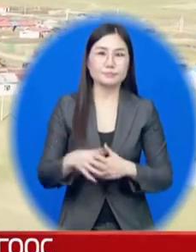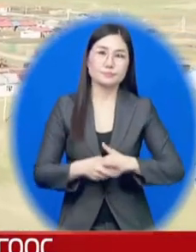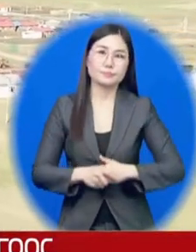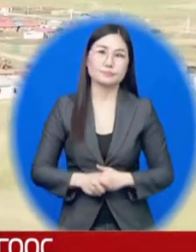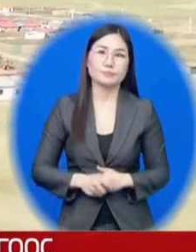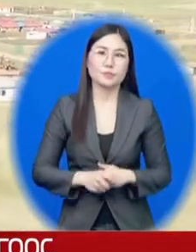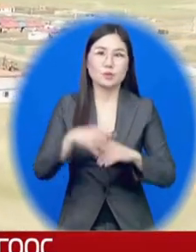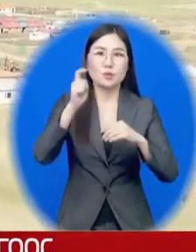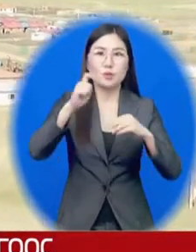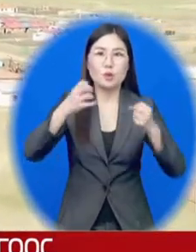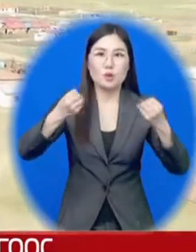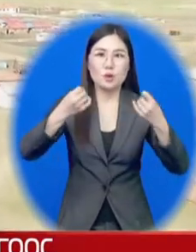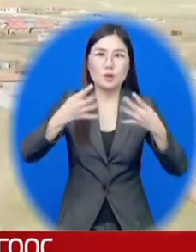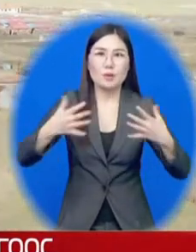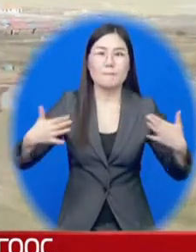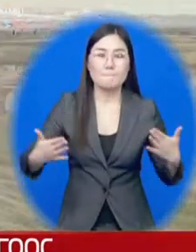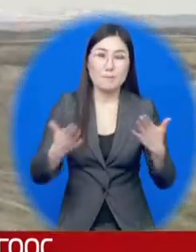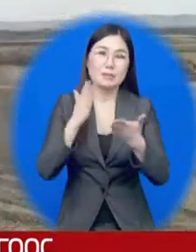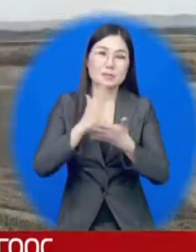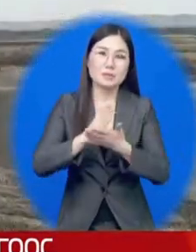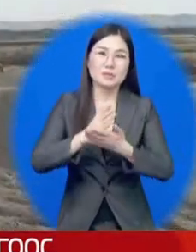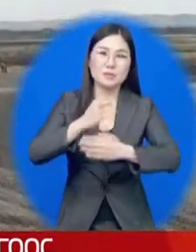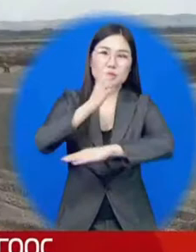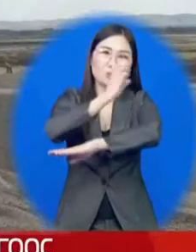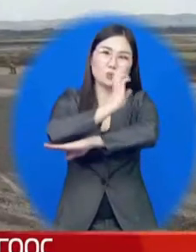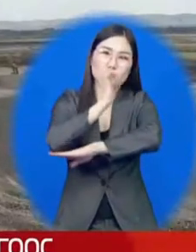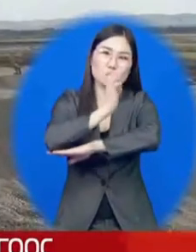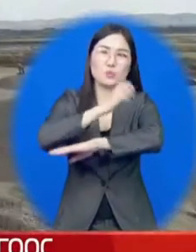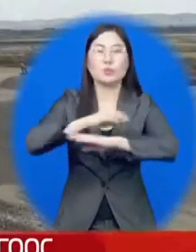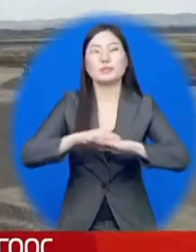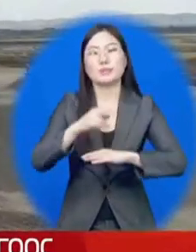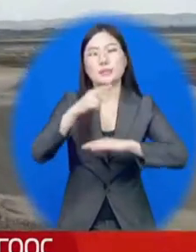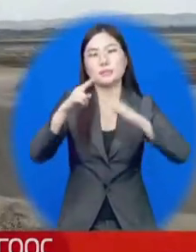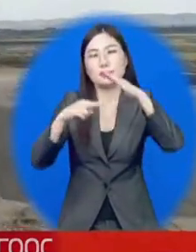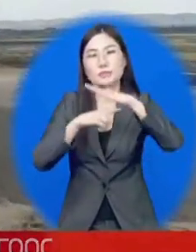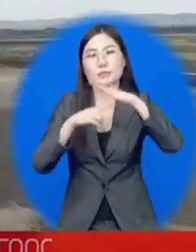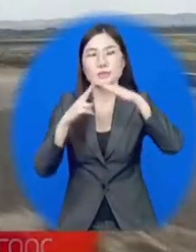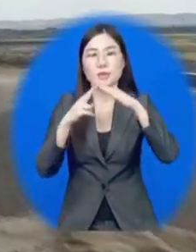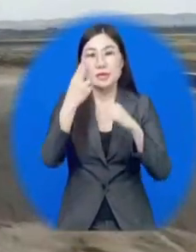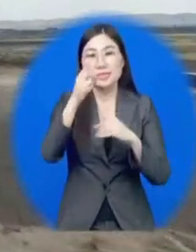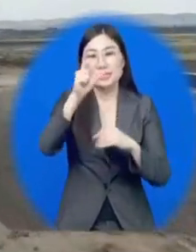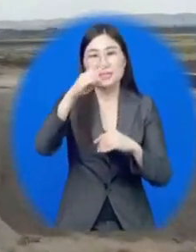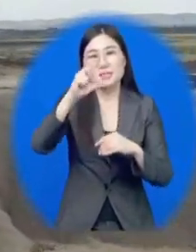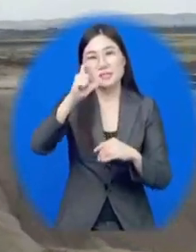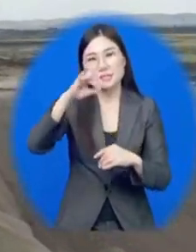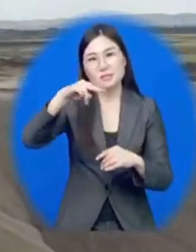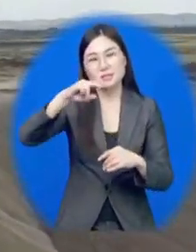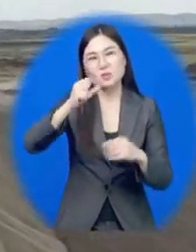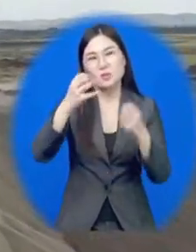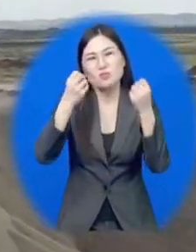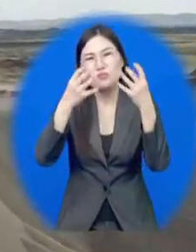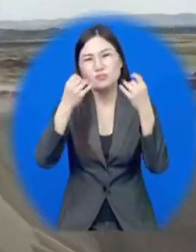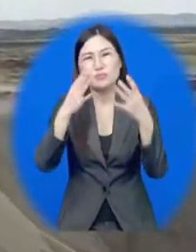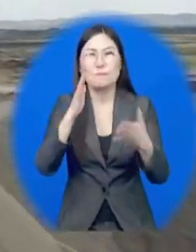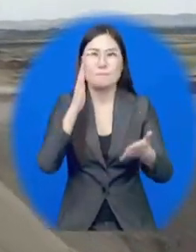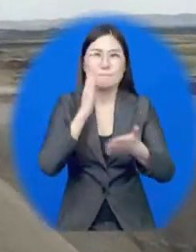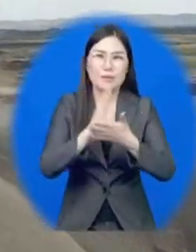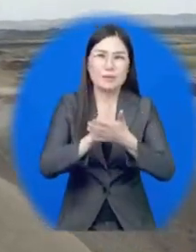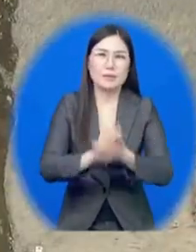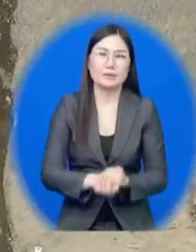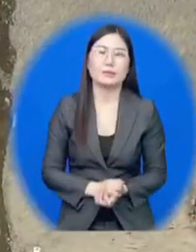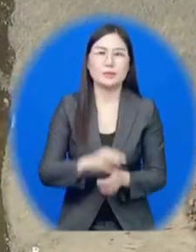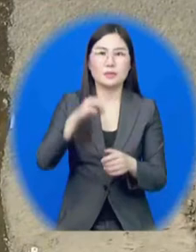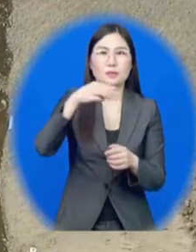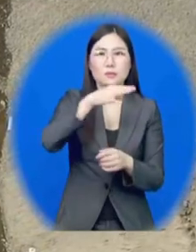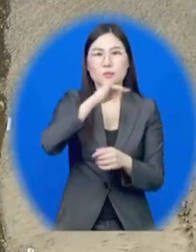жилд хүн ам нэмэгдэж байгаа ч сургууль цэцэрлэгийн хүрэлцээ муу байгааг учрууллаа. Мөн энэ хороолыг тойрсон хайрга нэг карьерууд ихсэж туулгын